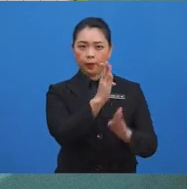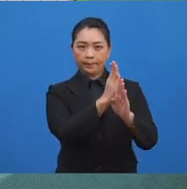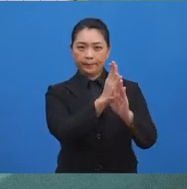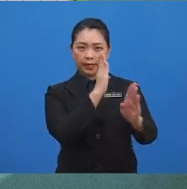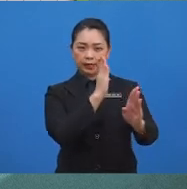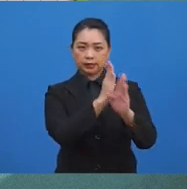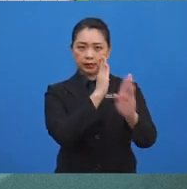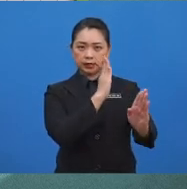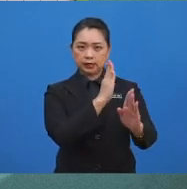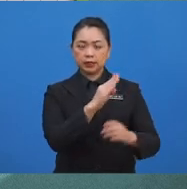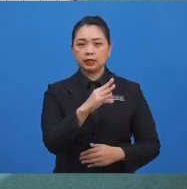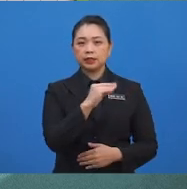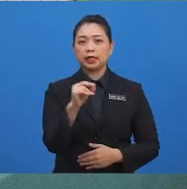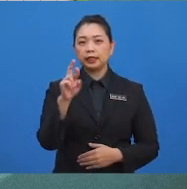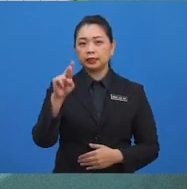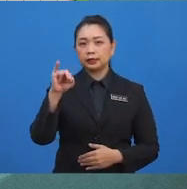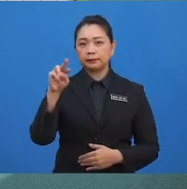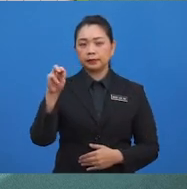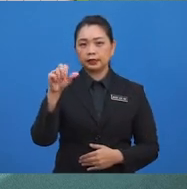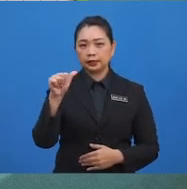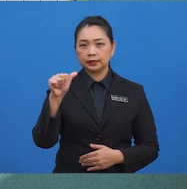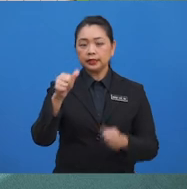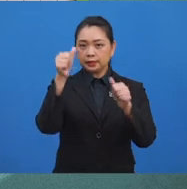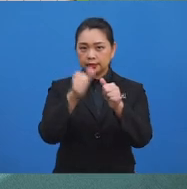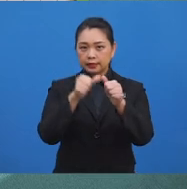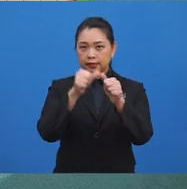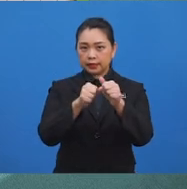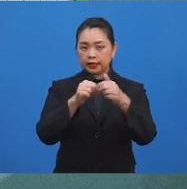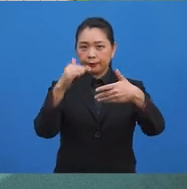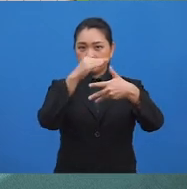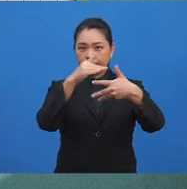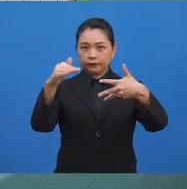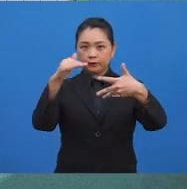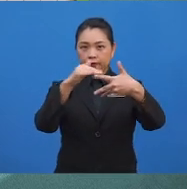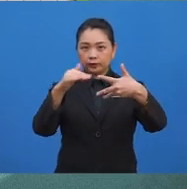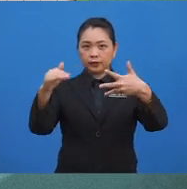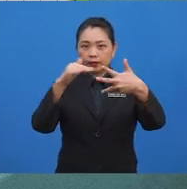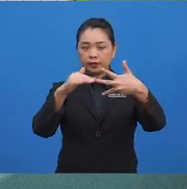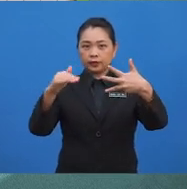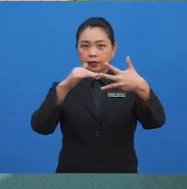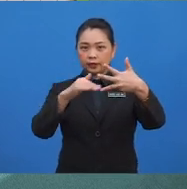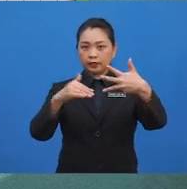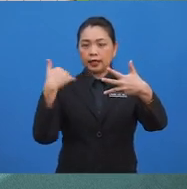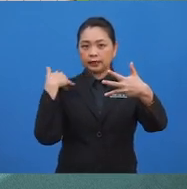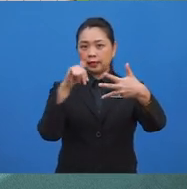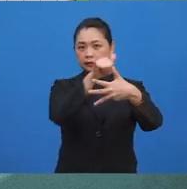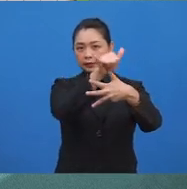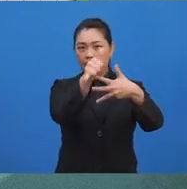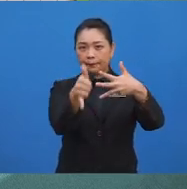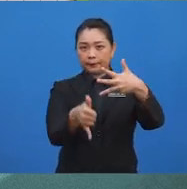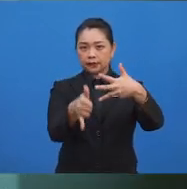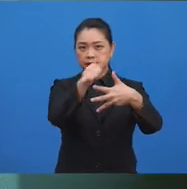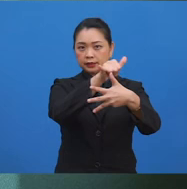dan rima akhir setiap baris dalam setiap rangkap adalah sama